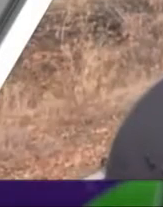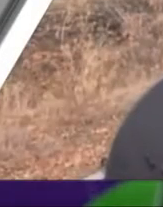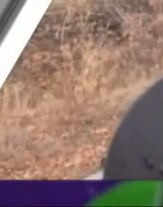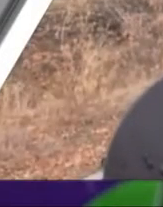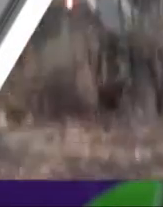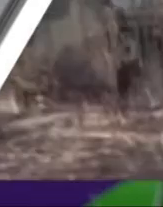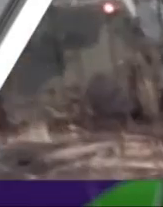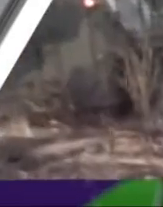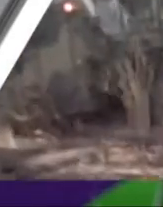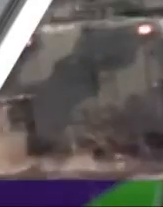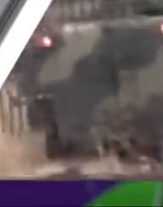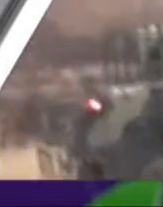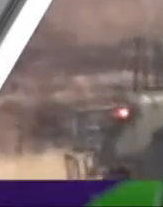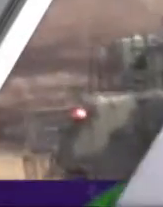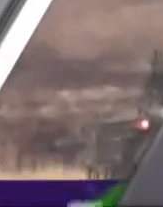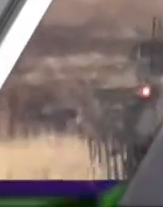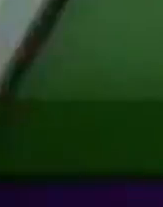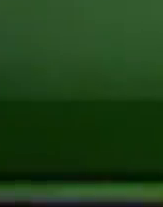позиції.